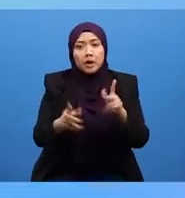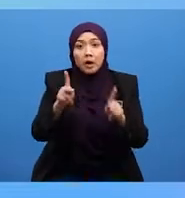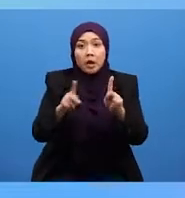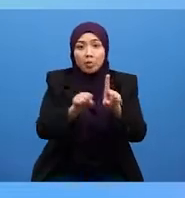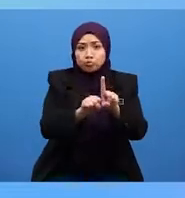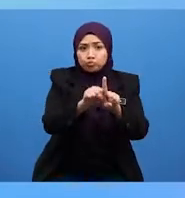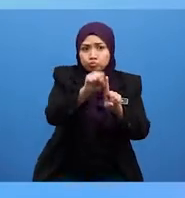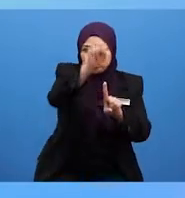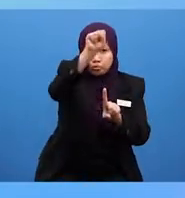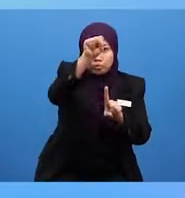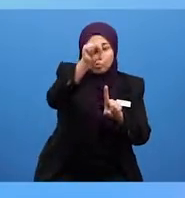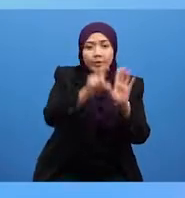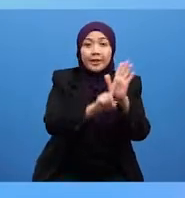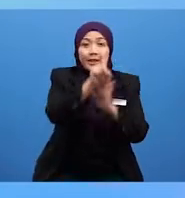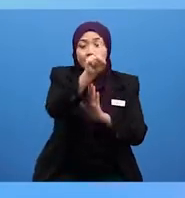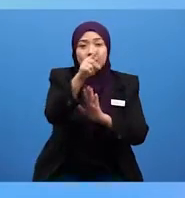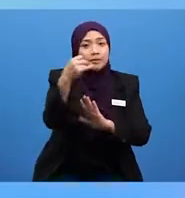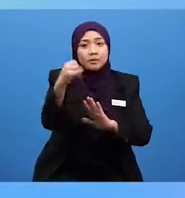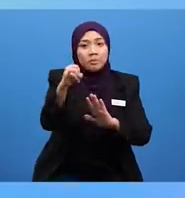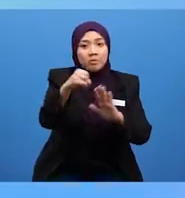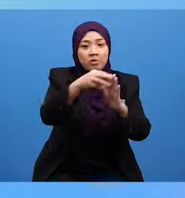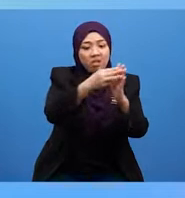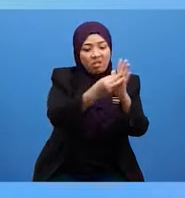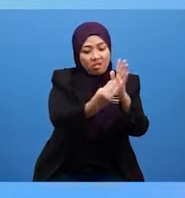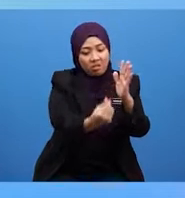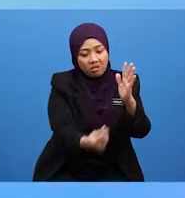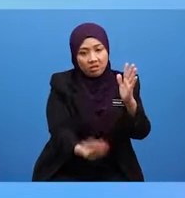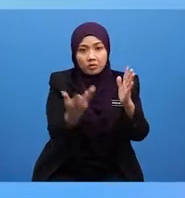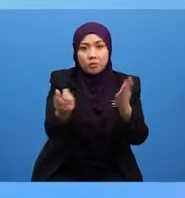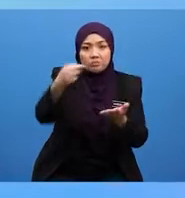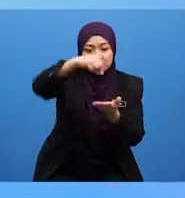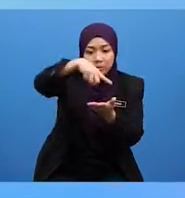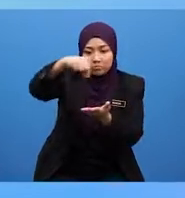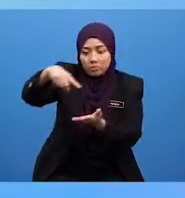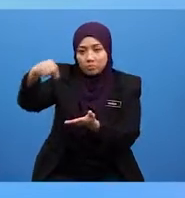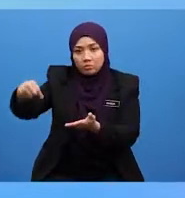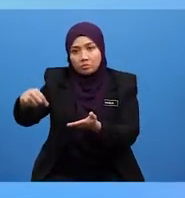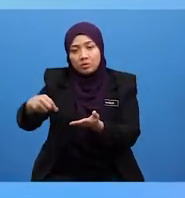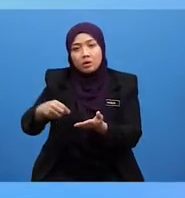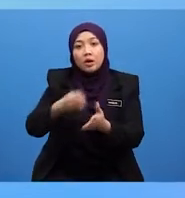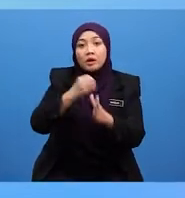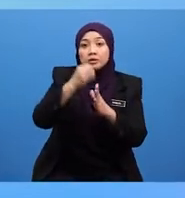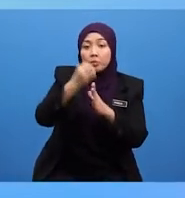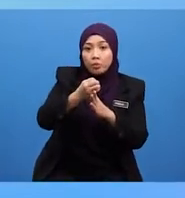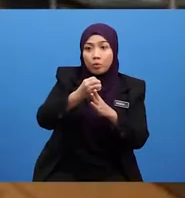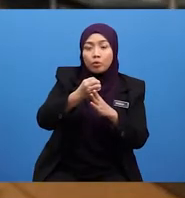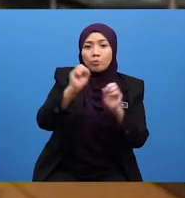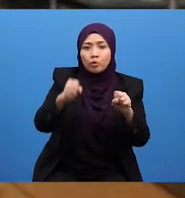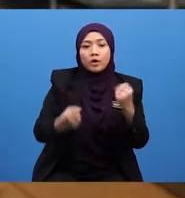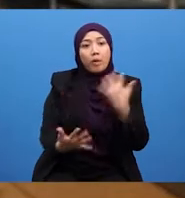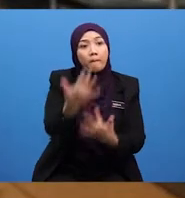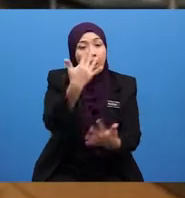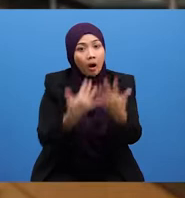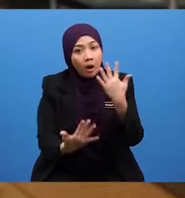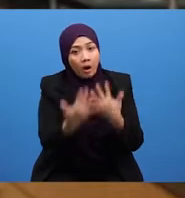yang tinggi tidak dapat meleleh, menitis atau menyebabkan pembakaran di udara.